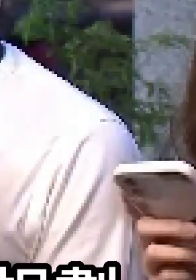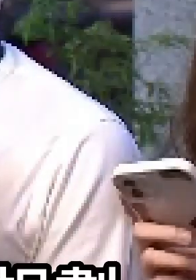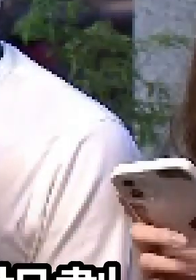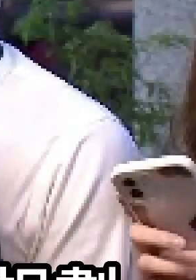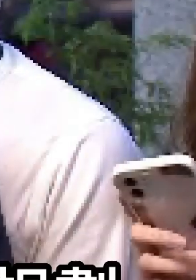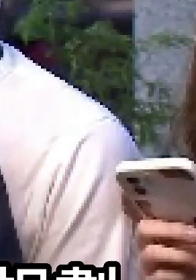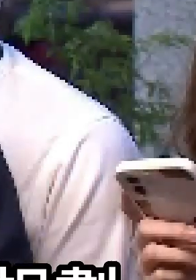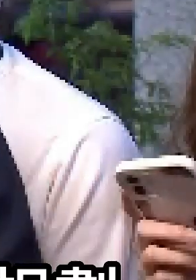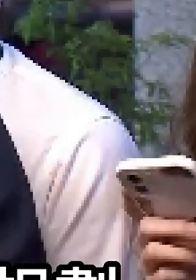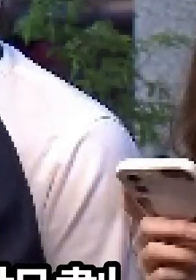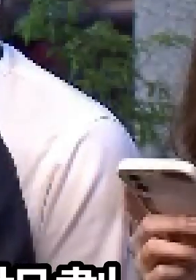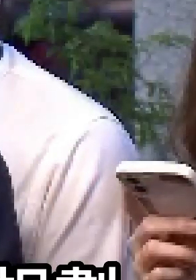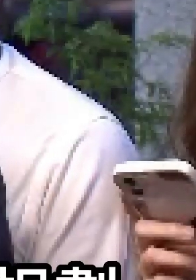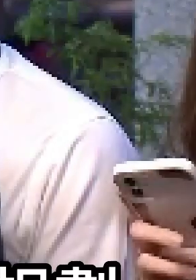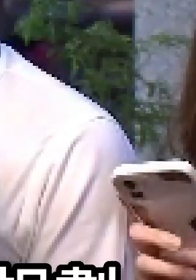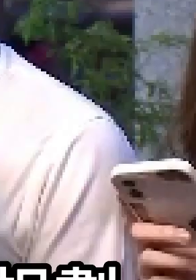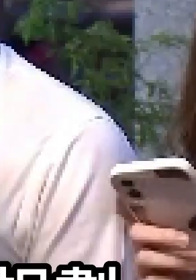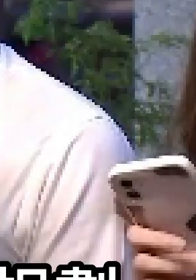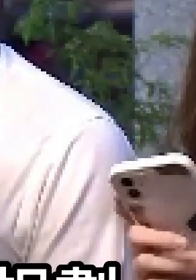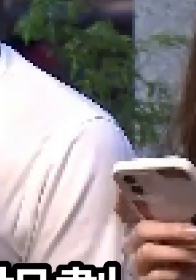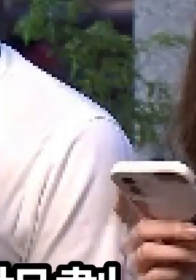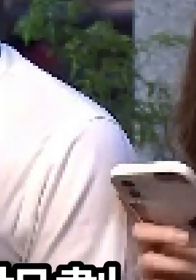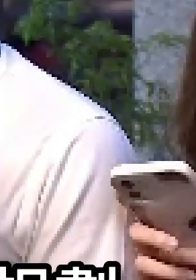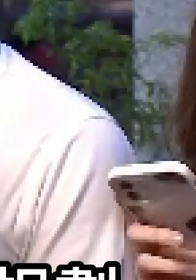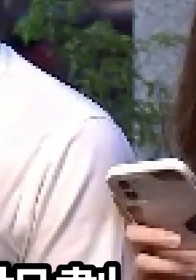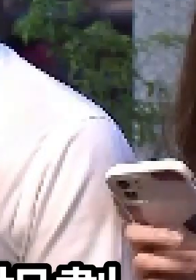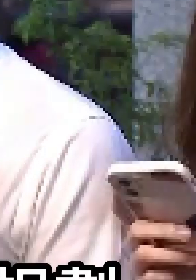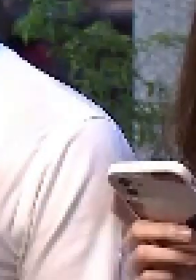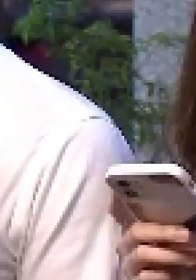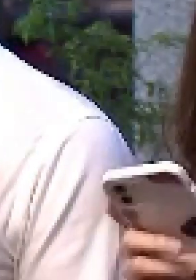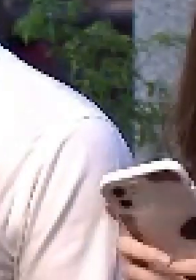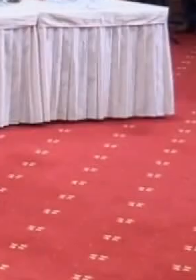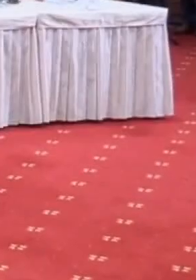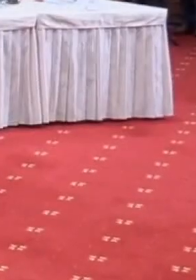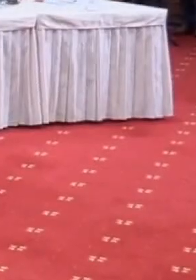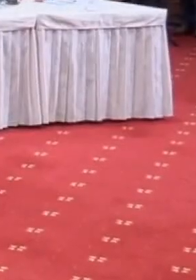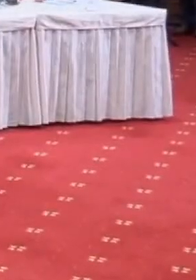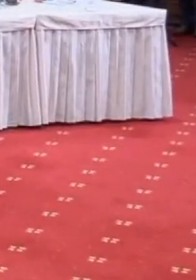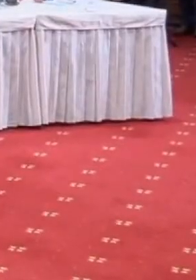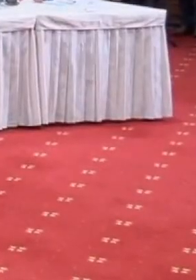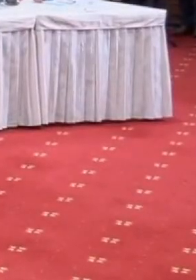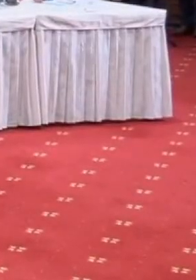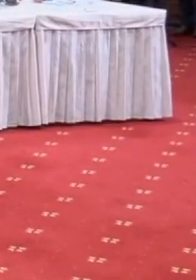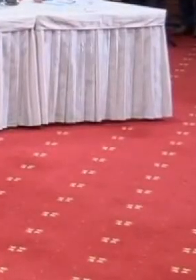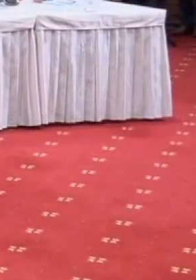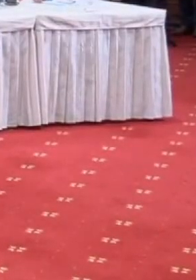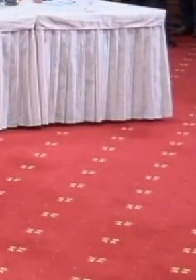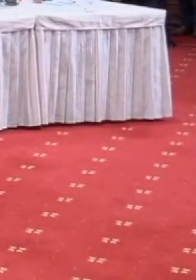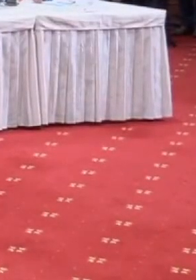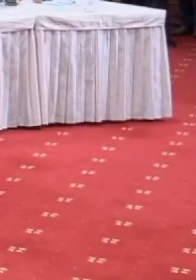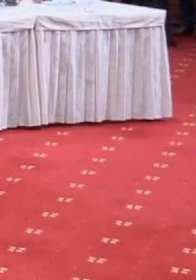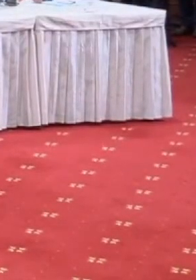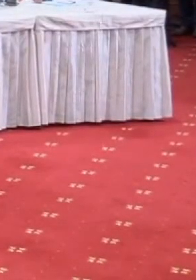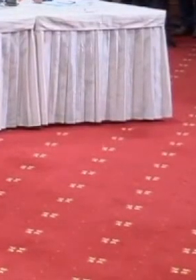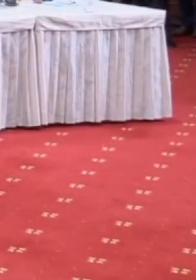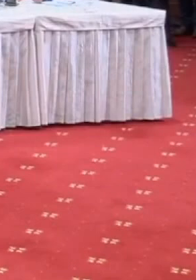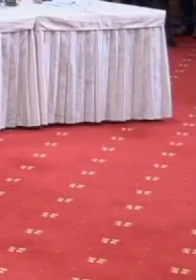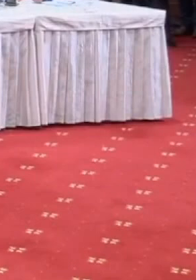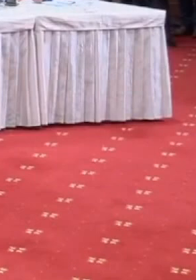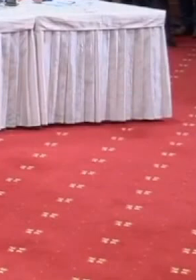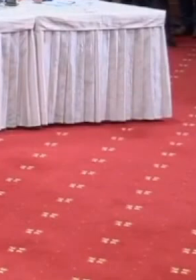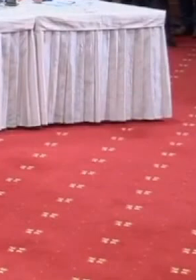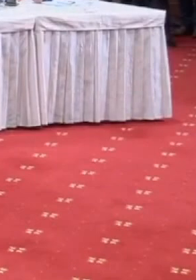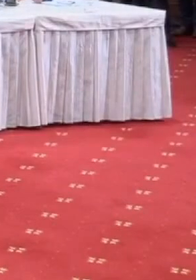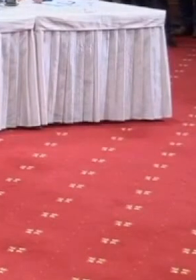都尊重每一位长辈他的生涯规划。 总理，我是台视新闻的萧炳麟，想跟您请教一下，就